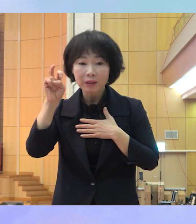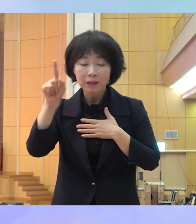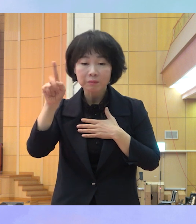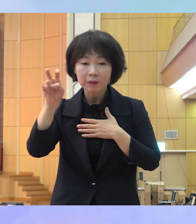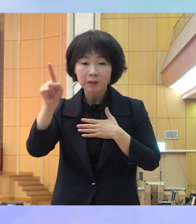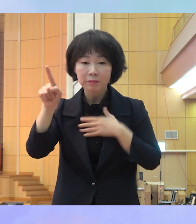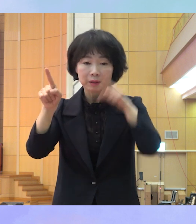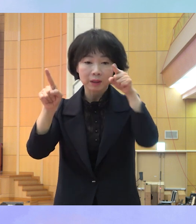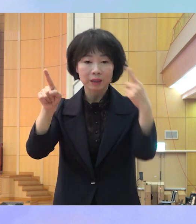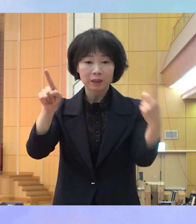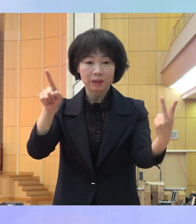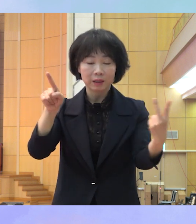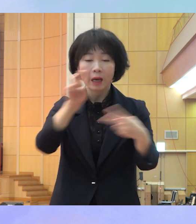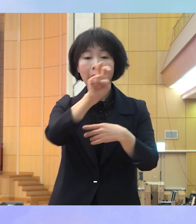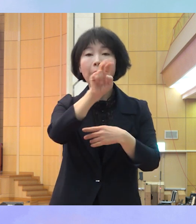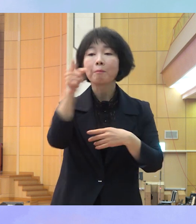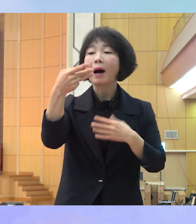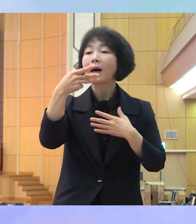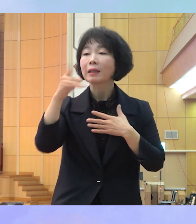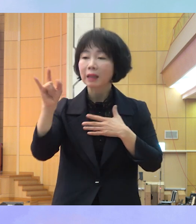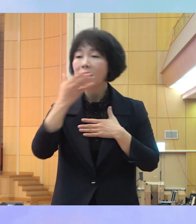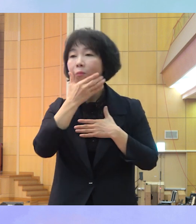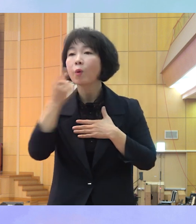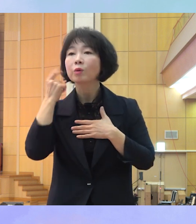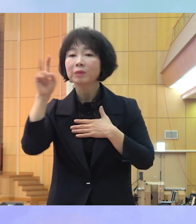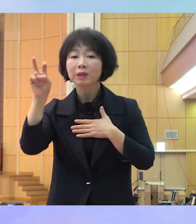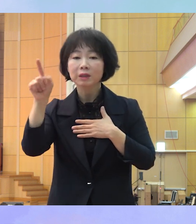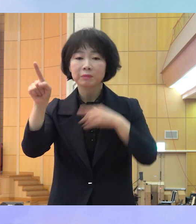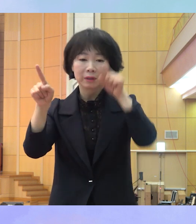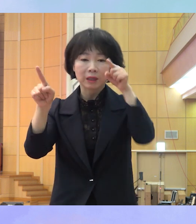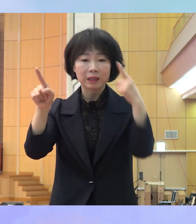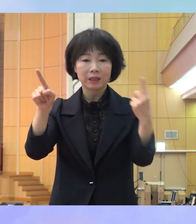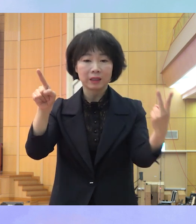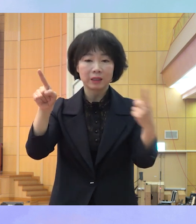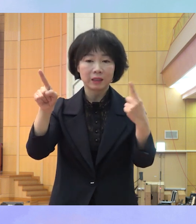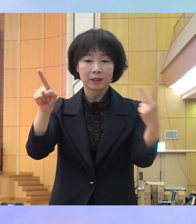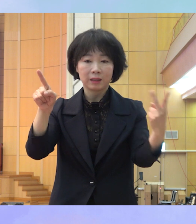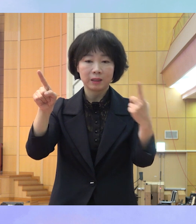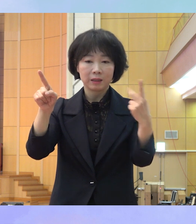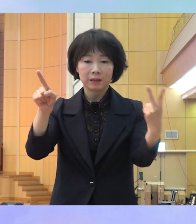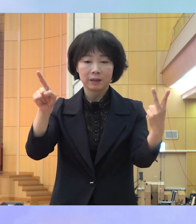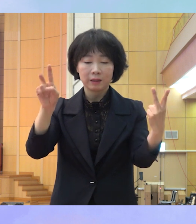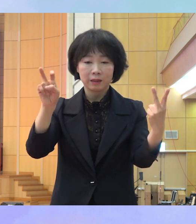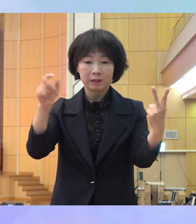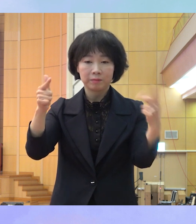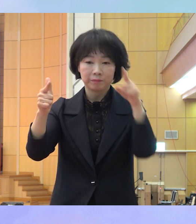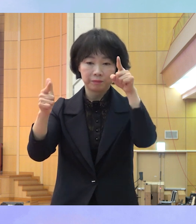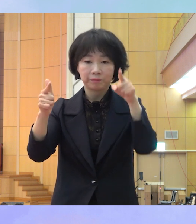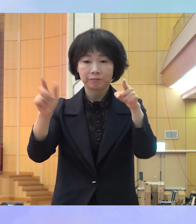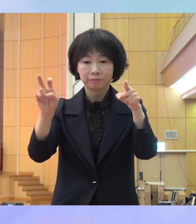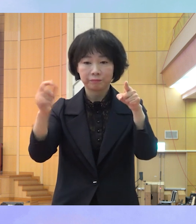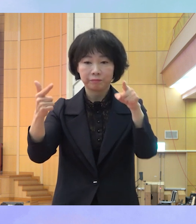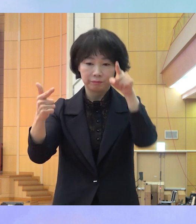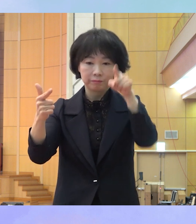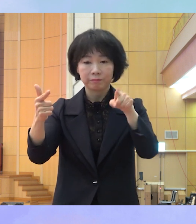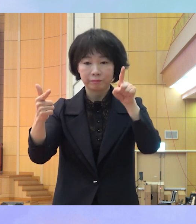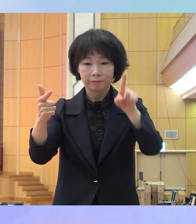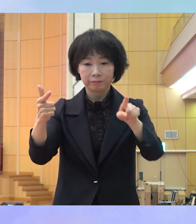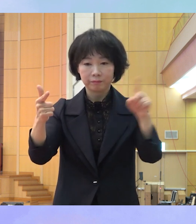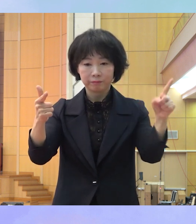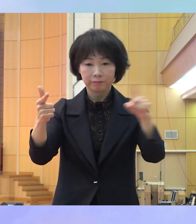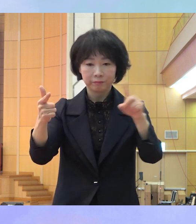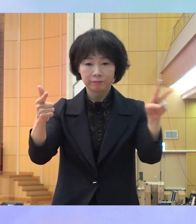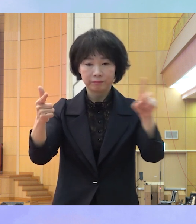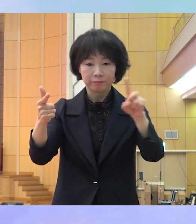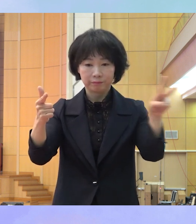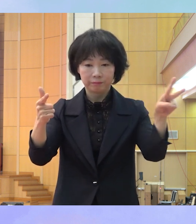2절 그리고 26절로 28절 말씀입니다. 신약성경 44페이지 마태복음